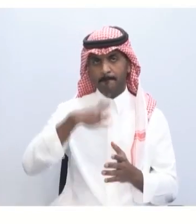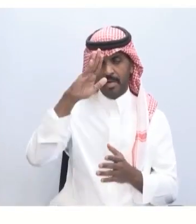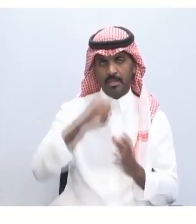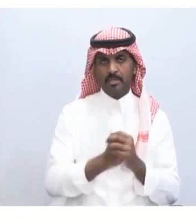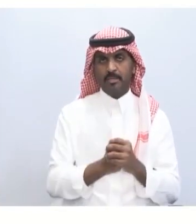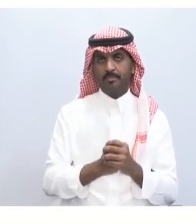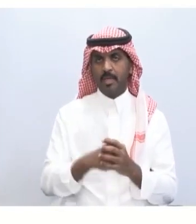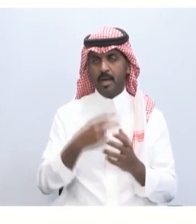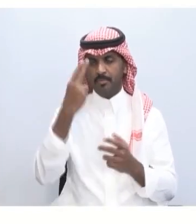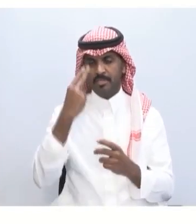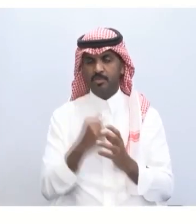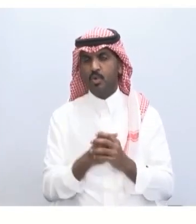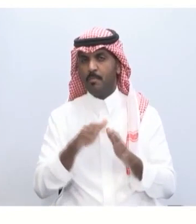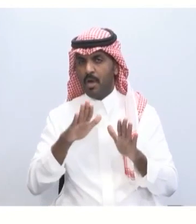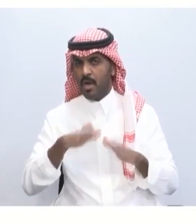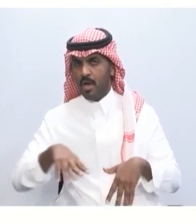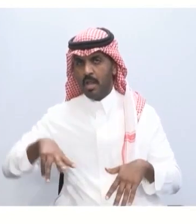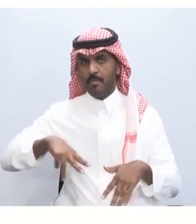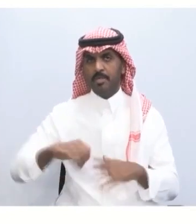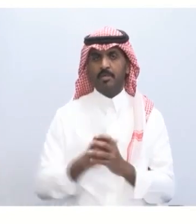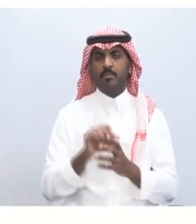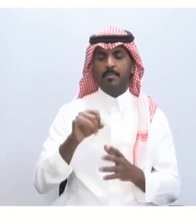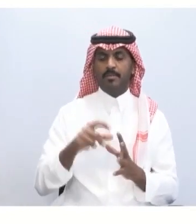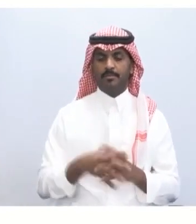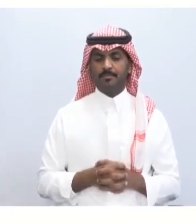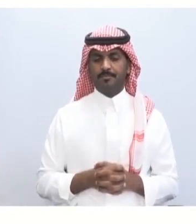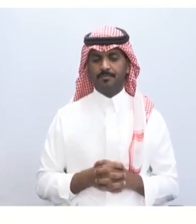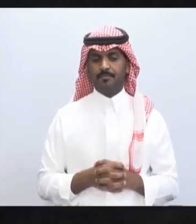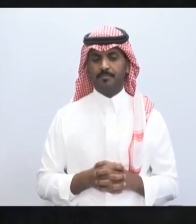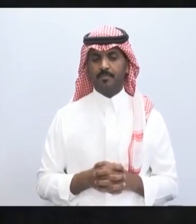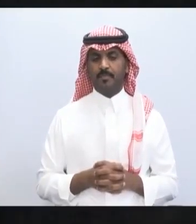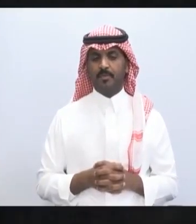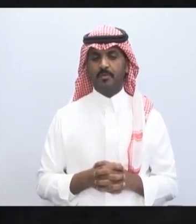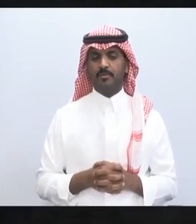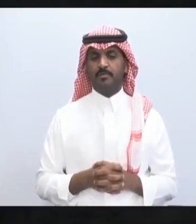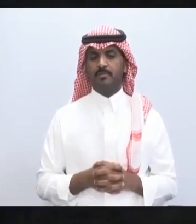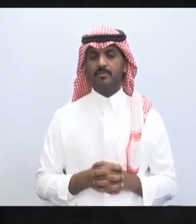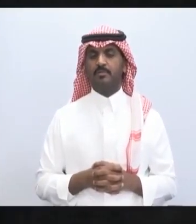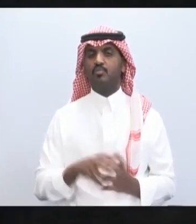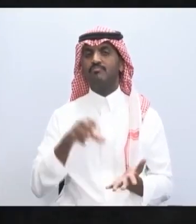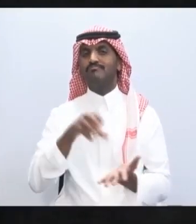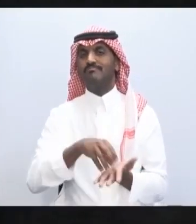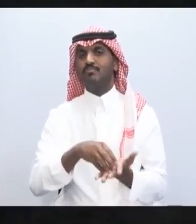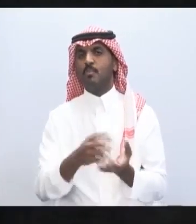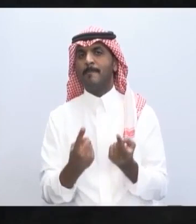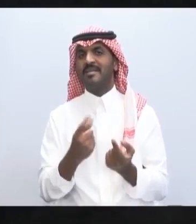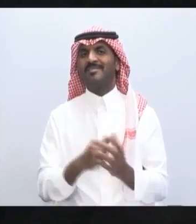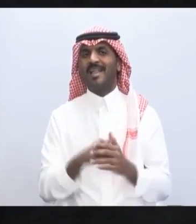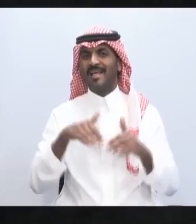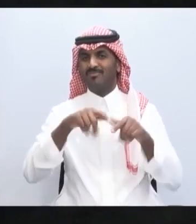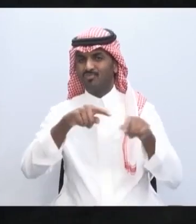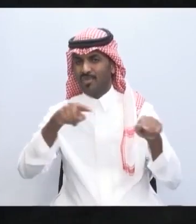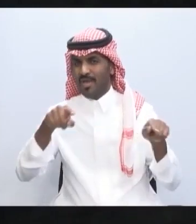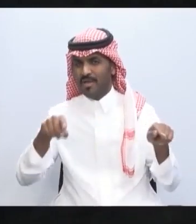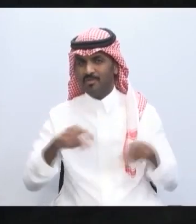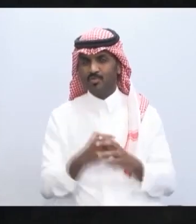رجاله وابقى اخاه الاما الامير محمد عند م زرعت داخل اسواق الاسوار الرياض كان